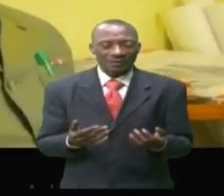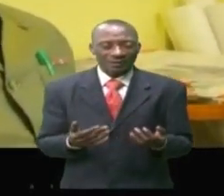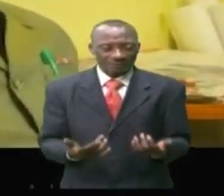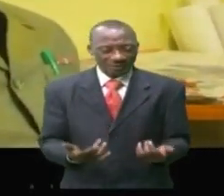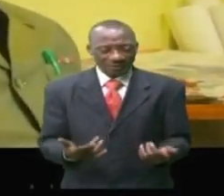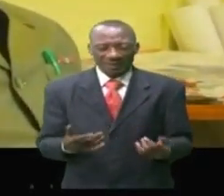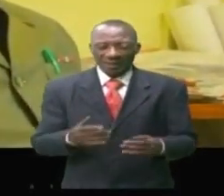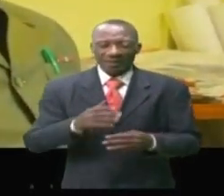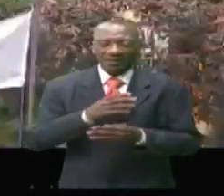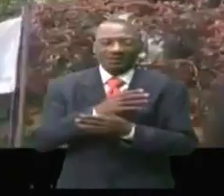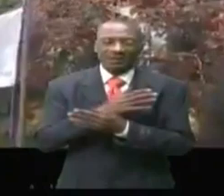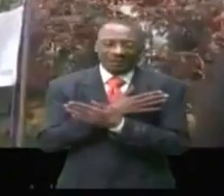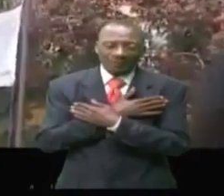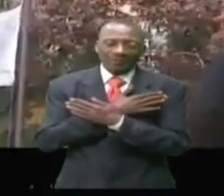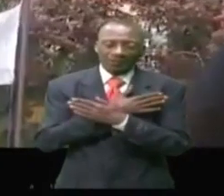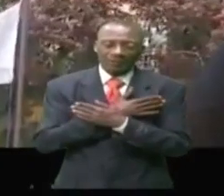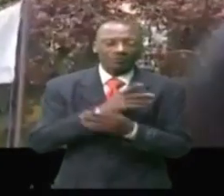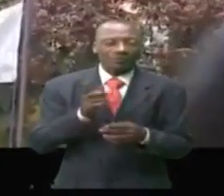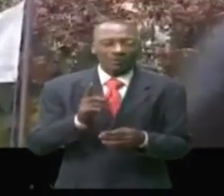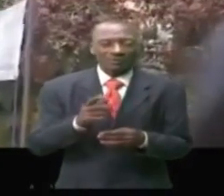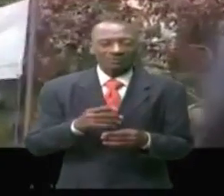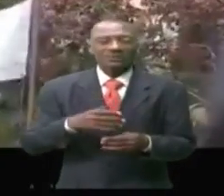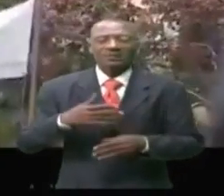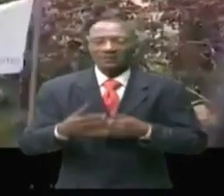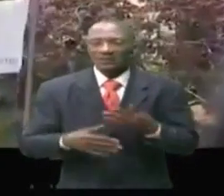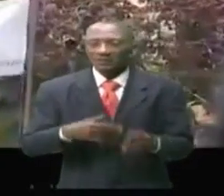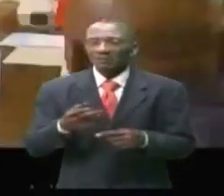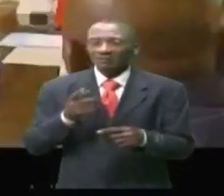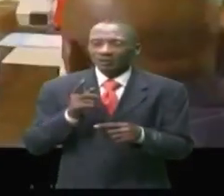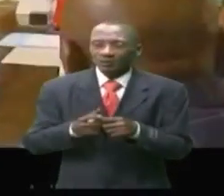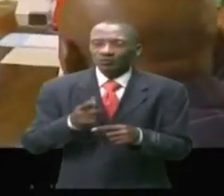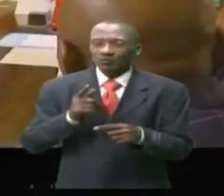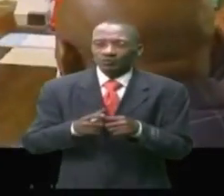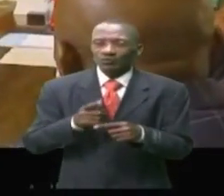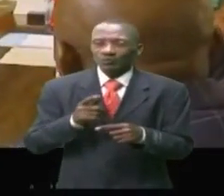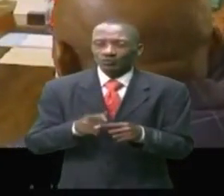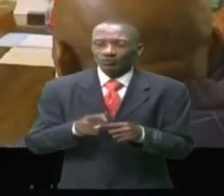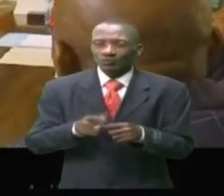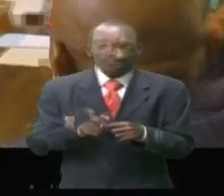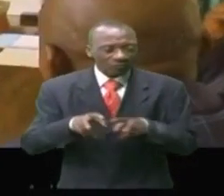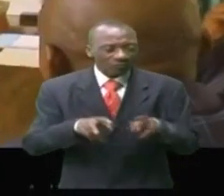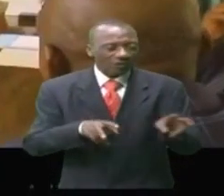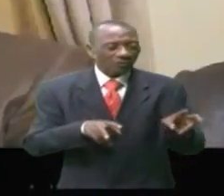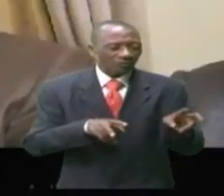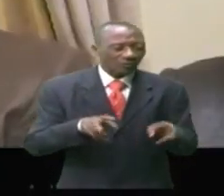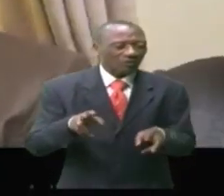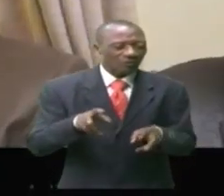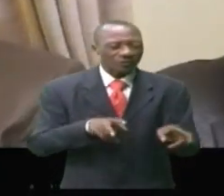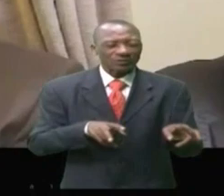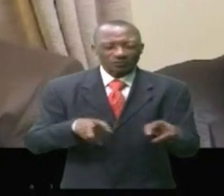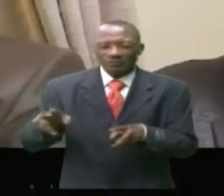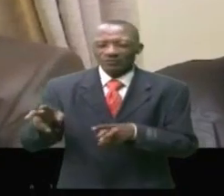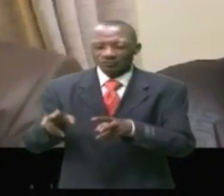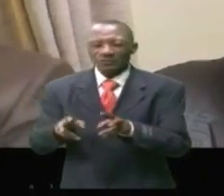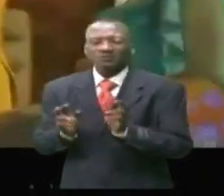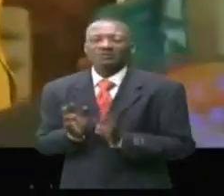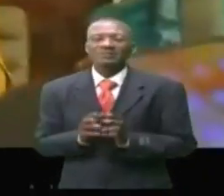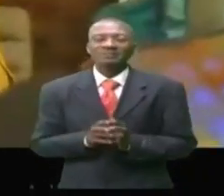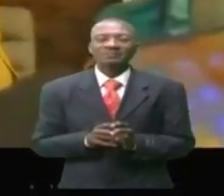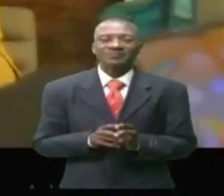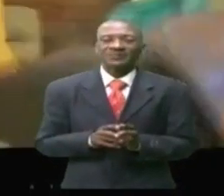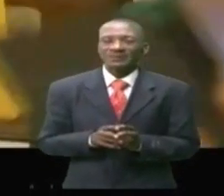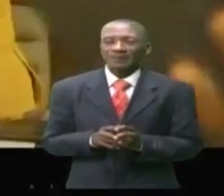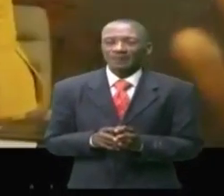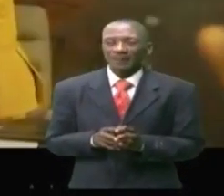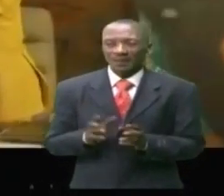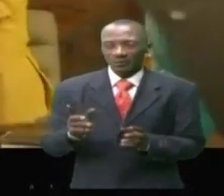Freddy Ngouomoudja quitte l'Ituri pour le Haut-Katanga en érigeant cette agence en une direction provinciale. La cérémonie de